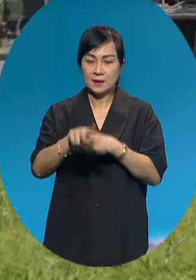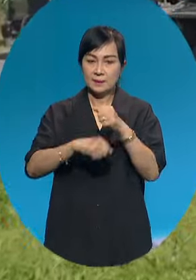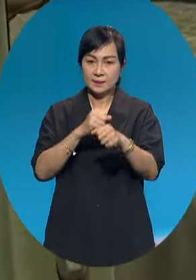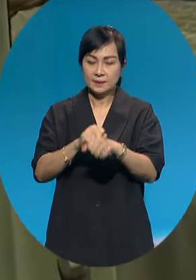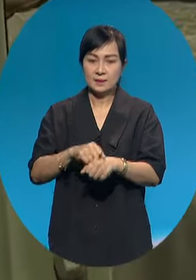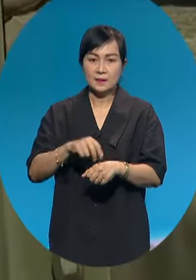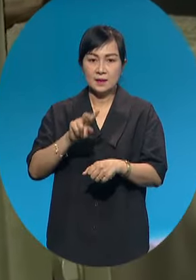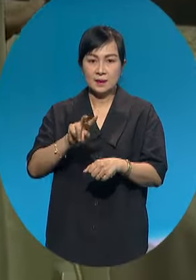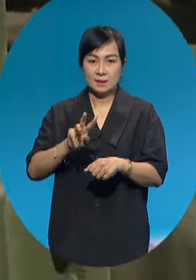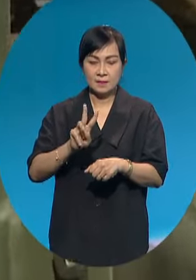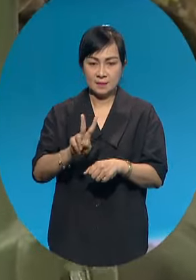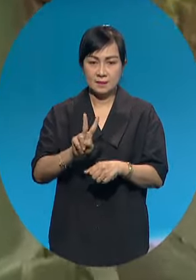năm 2022